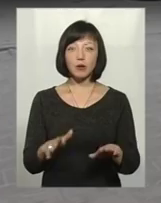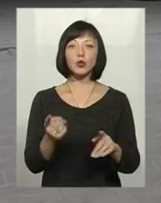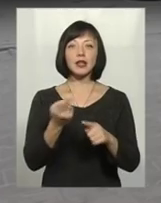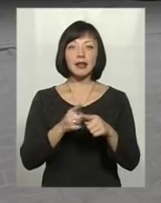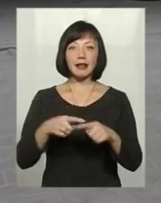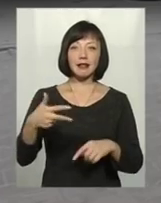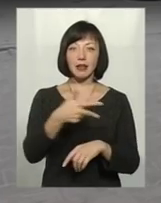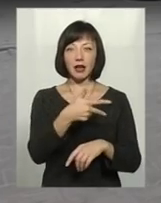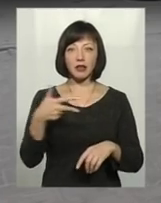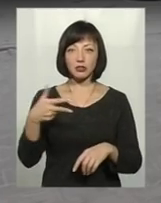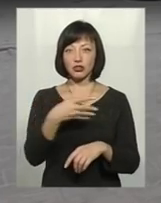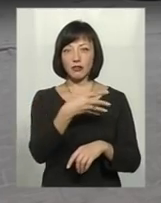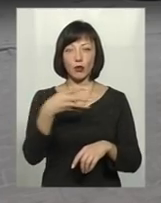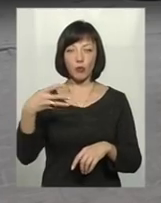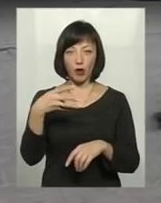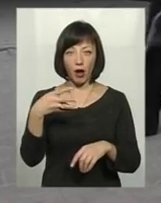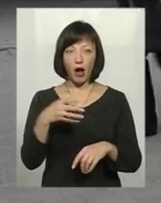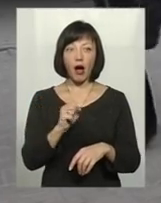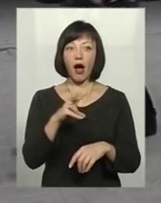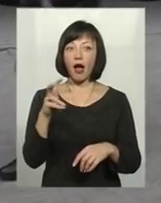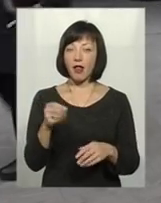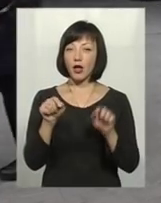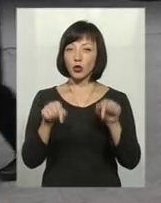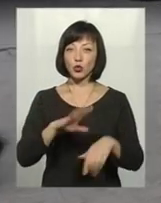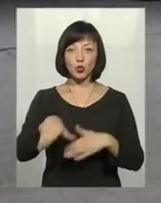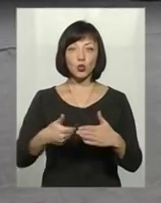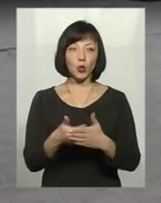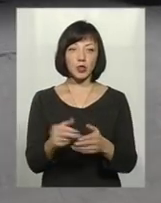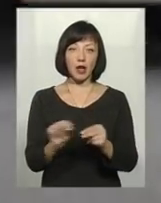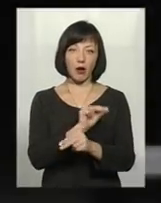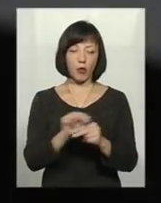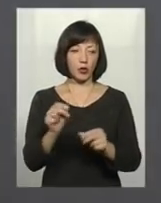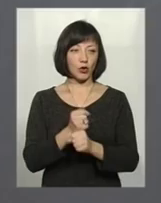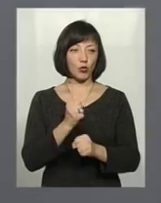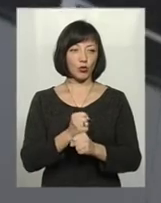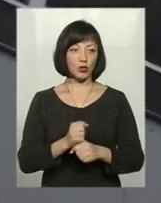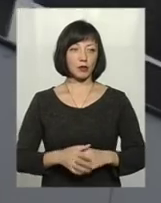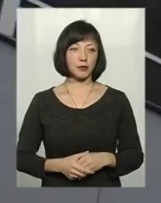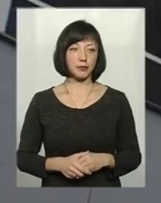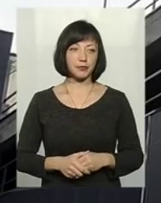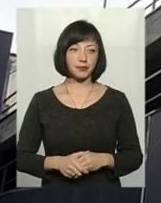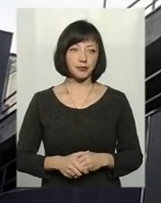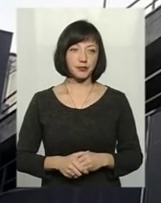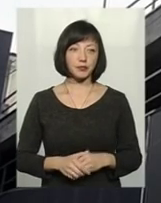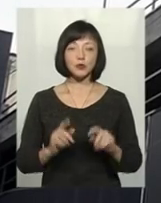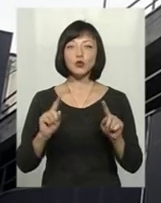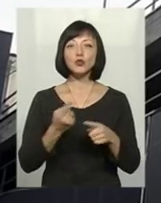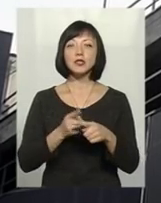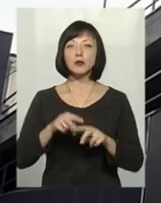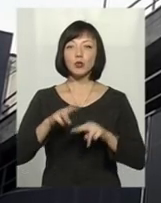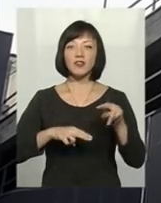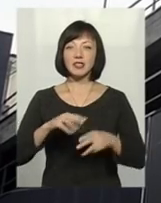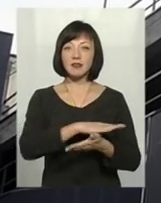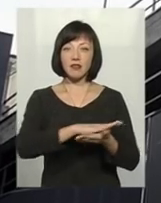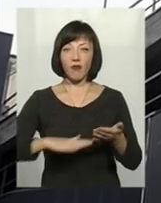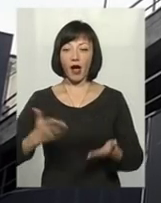розміщуватись на 3-му та 4-му поверхах. Та, як ви бачите, тут і досі йдуть ремонтні роботи. Чому ж це будівництво триває,